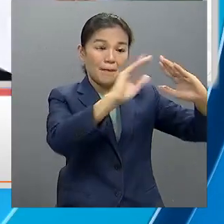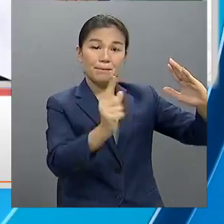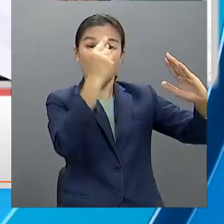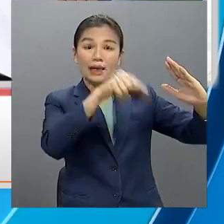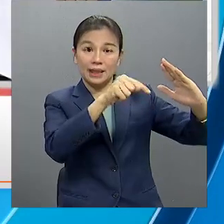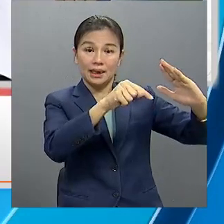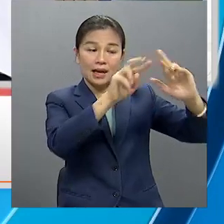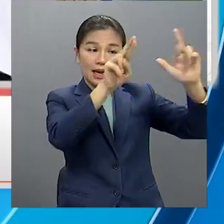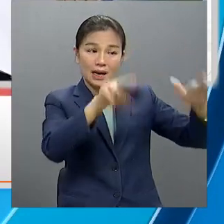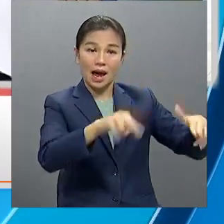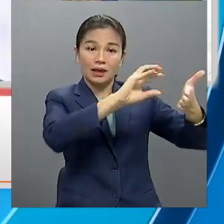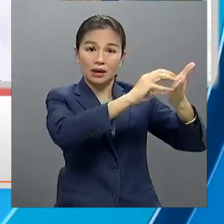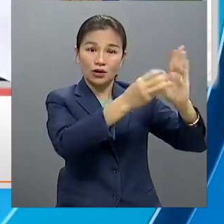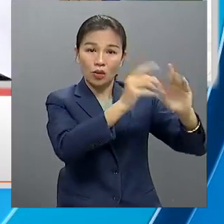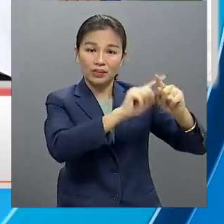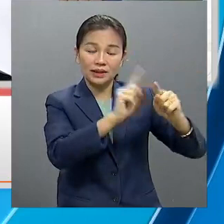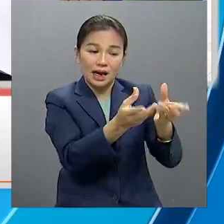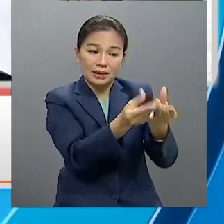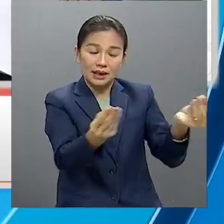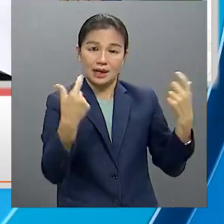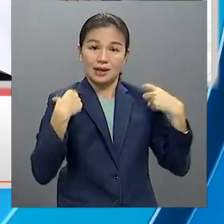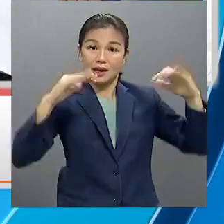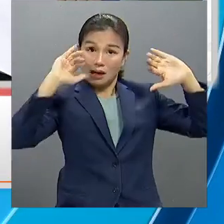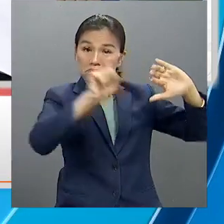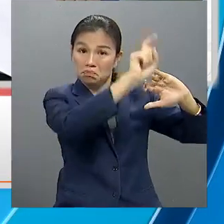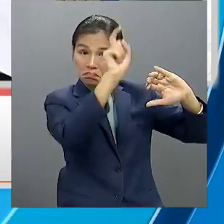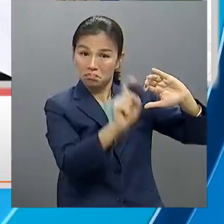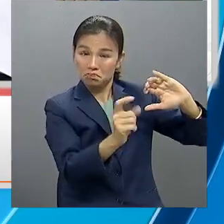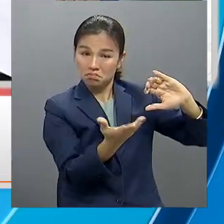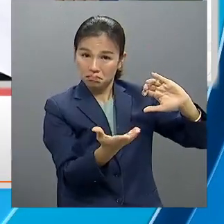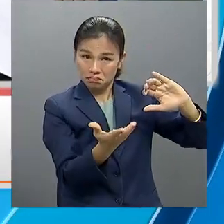ติมในที่ราชพัสดุหรือเปล่า